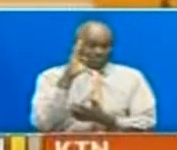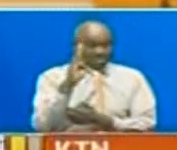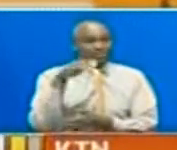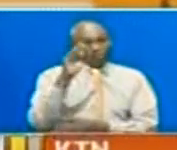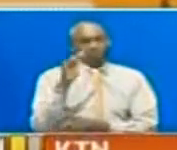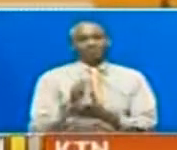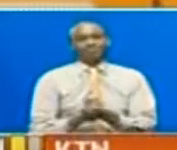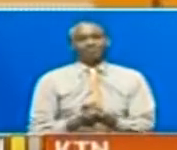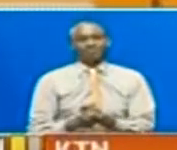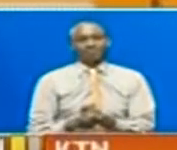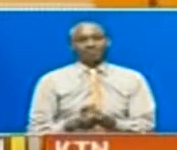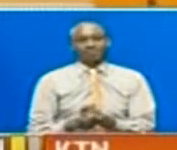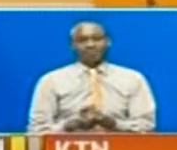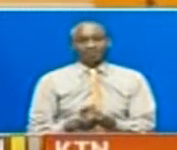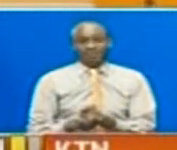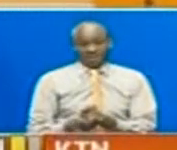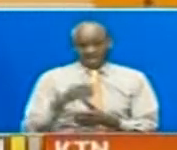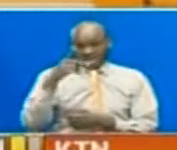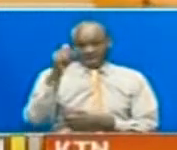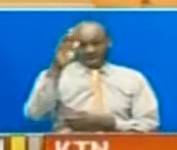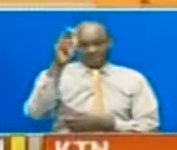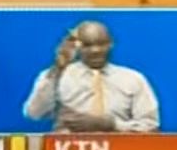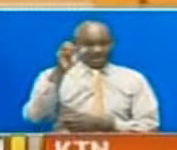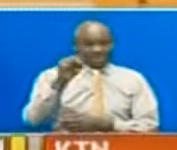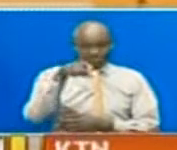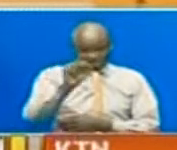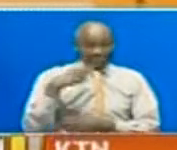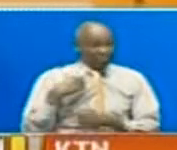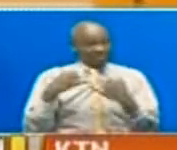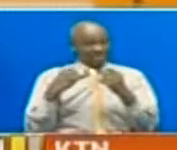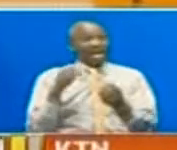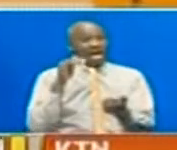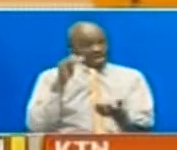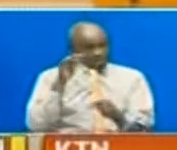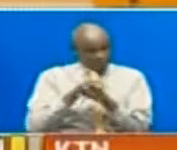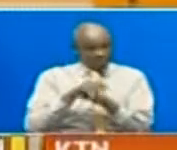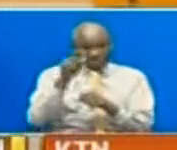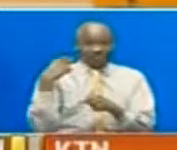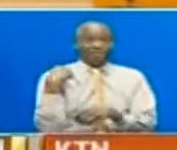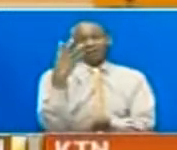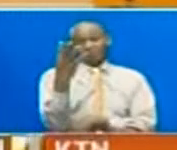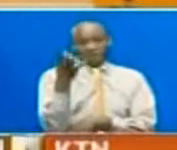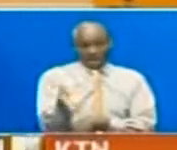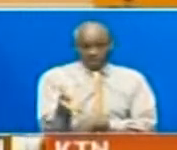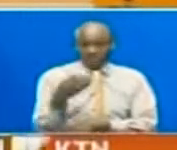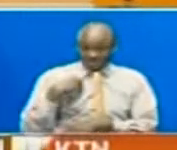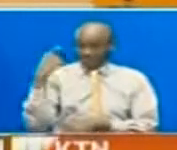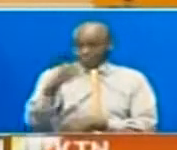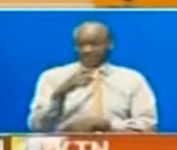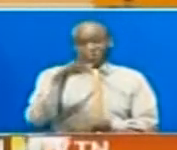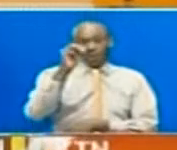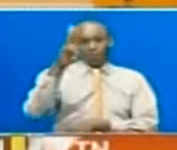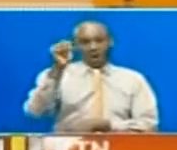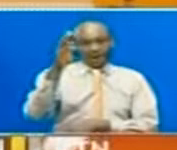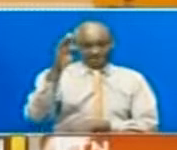nafasi ya tatu. Timu ya Kabras Sugar ambayo imezidi kuridhisha ilipanda hadi nafasi ya nne mbele ya Mwamba RFC ambao wana